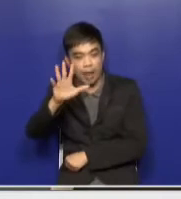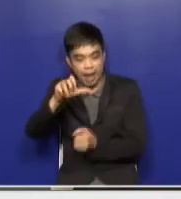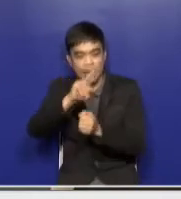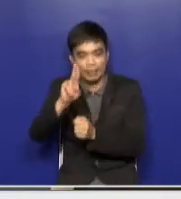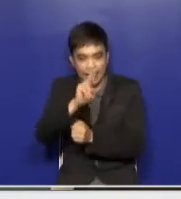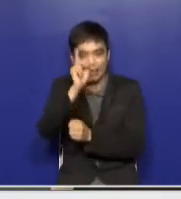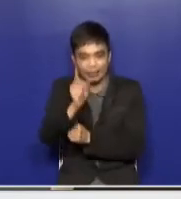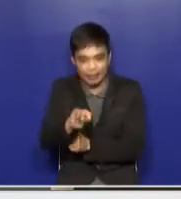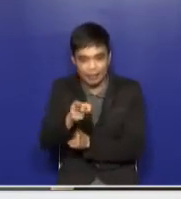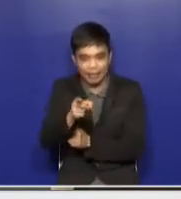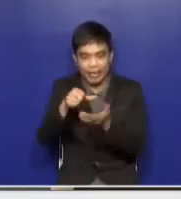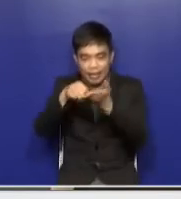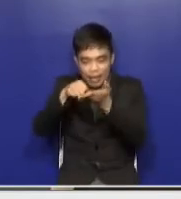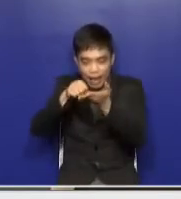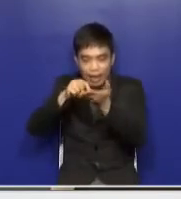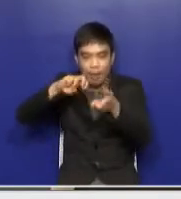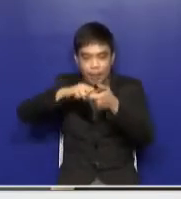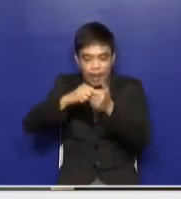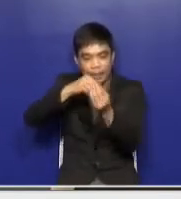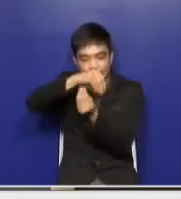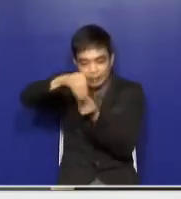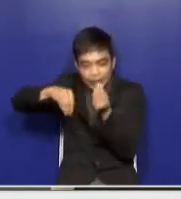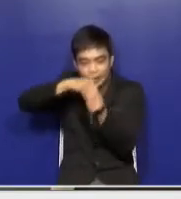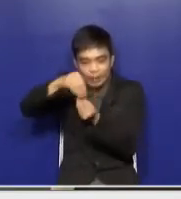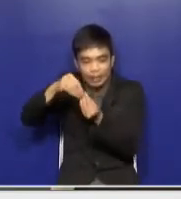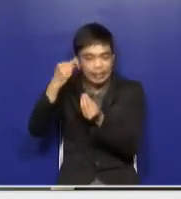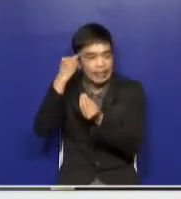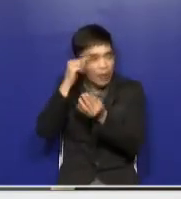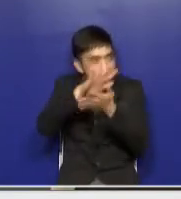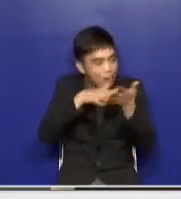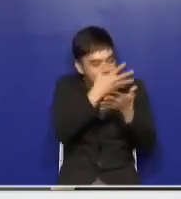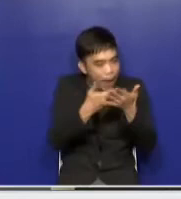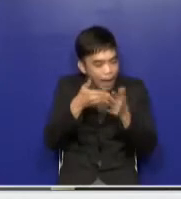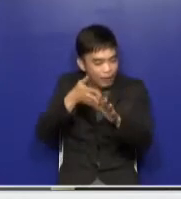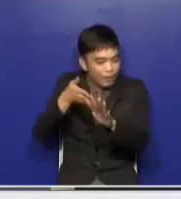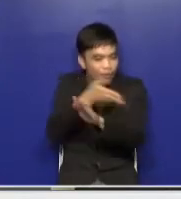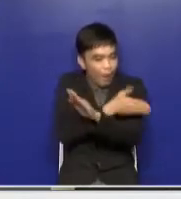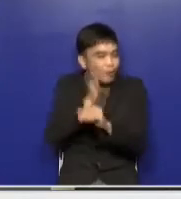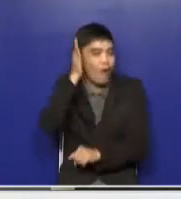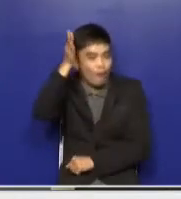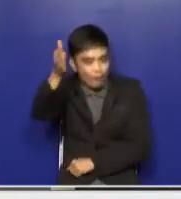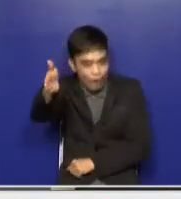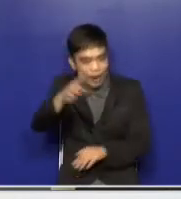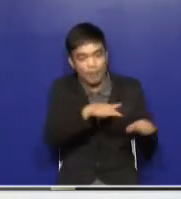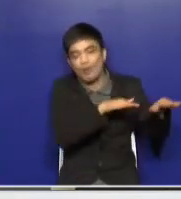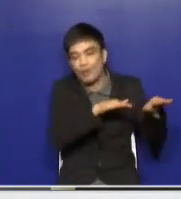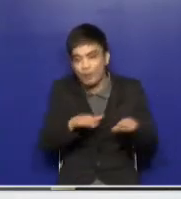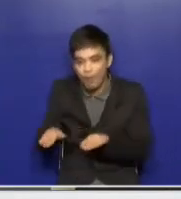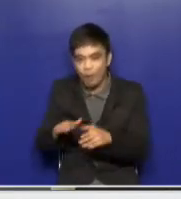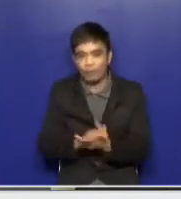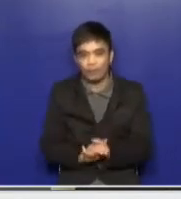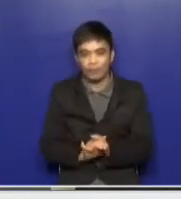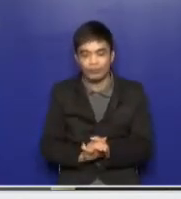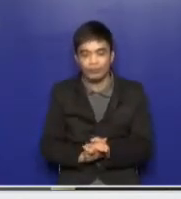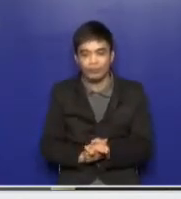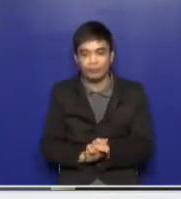แล้วก็หวังว่าจะเป็นการวางรากฐานระยะยาวในระยะถัดไปนะครับเพื่อเตรียมความพร้อมหลังจากที่วิกฤตนี้ผ่